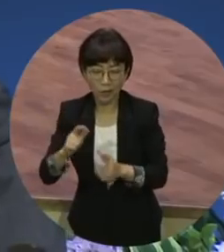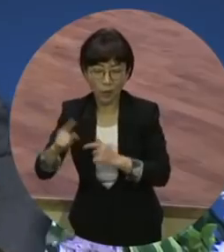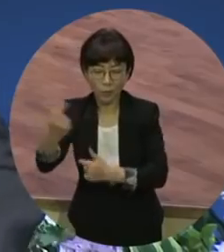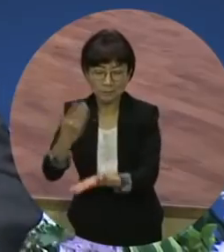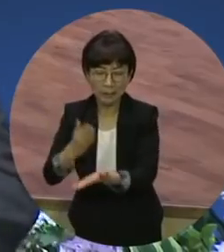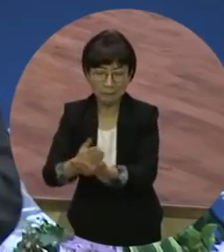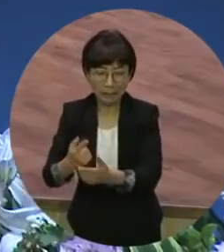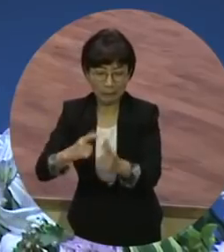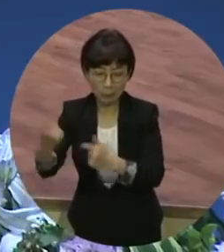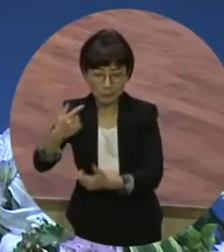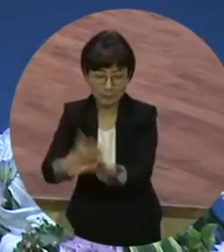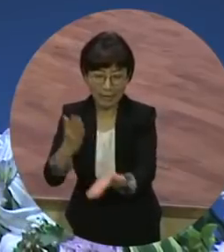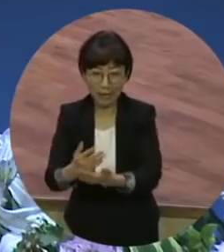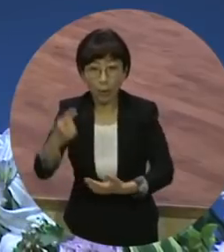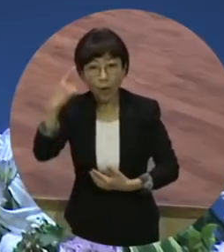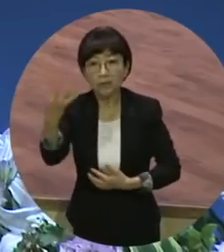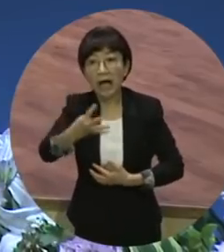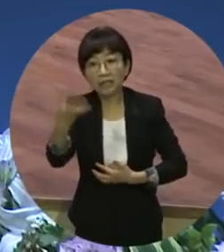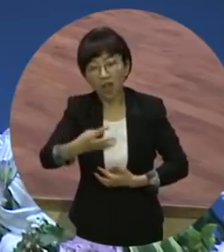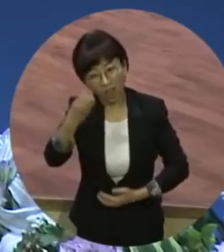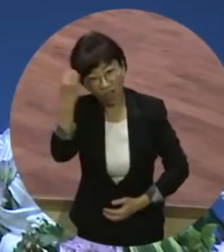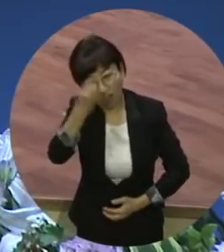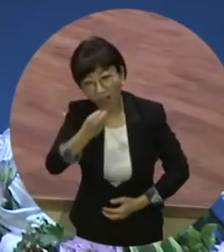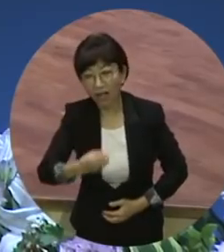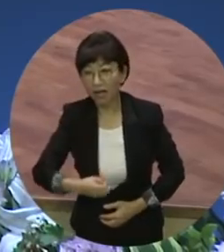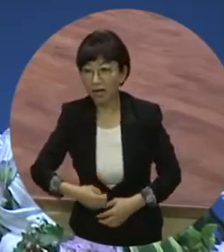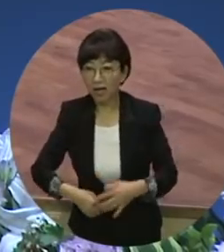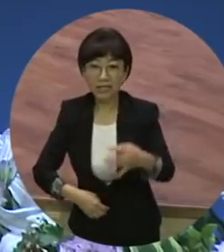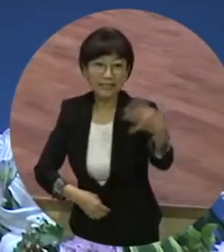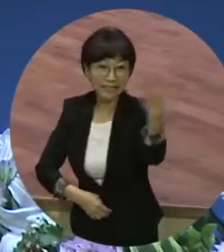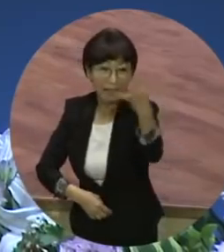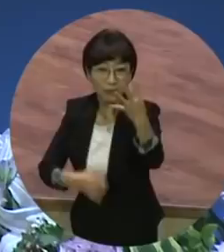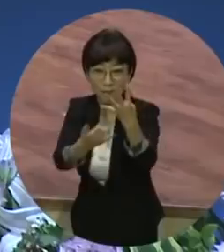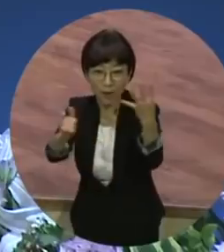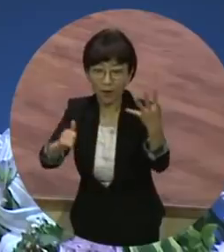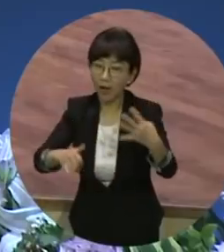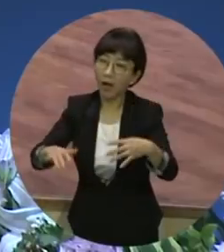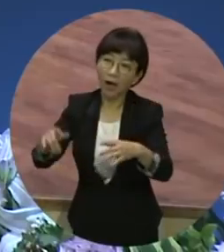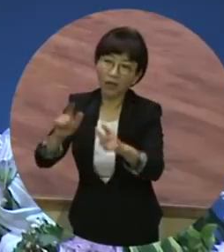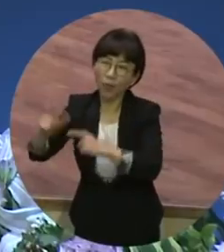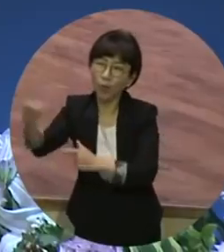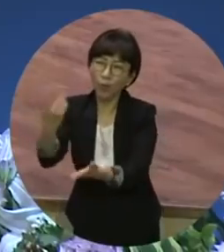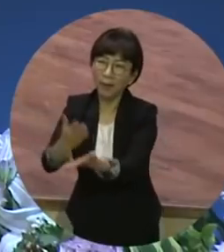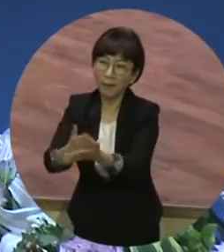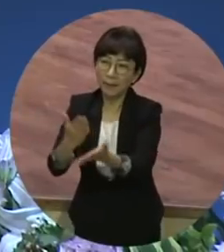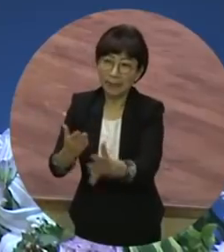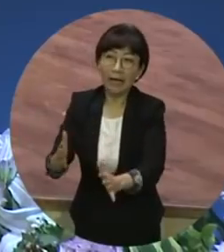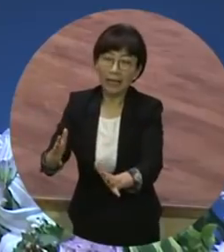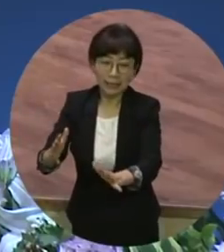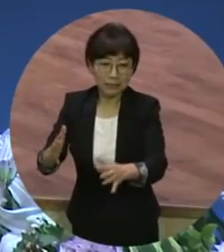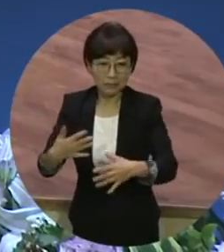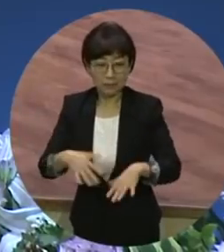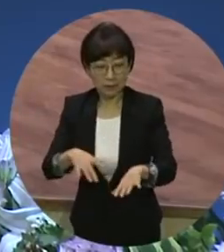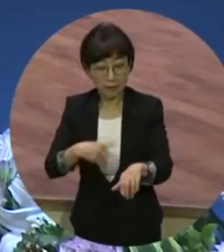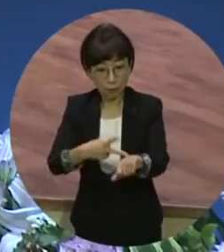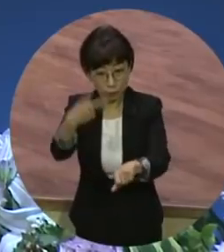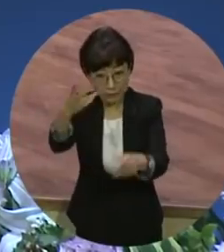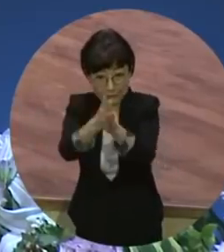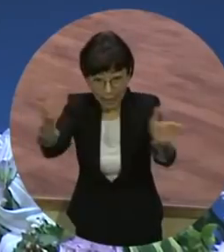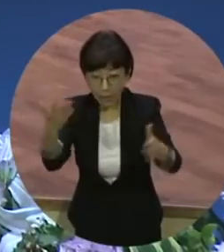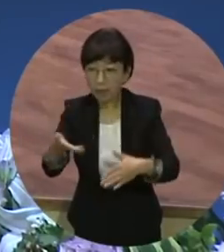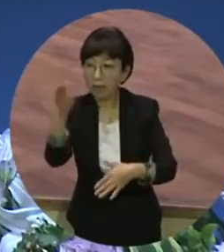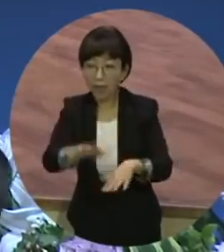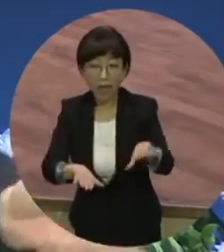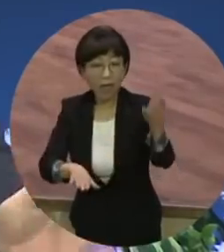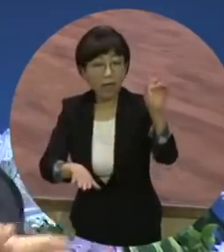야, 참 교만하죠. 오후 2시, 행사들 오후 2시가 됐는데 1시 10분 되니까